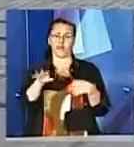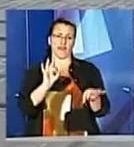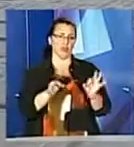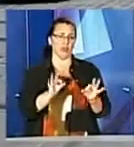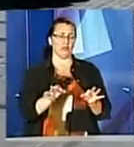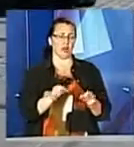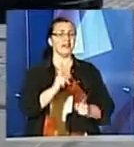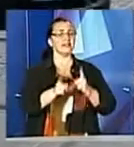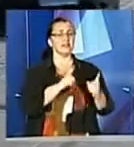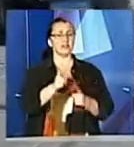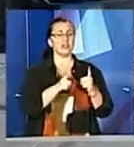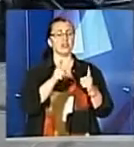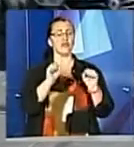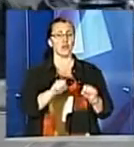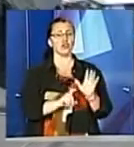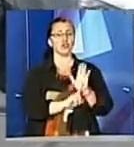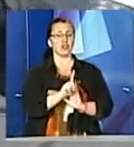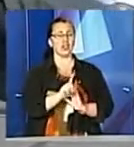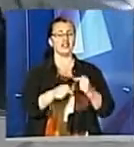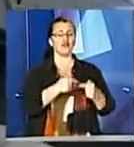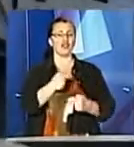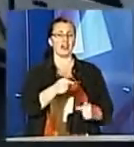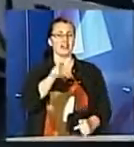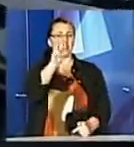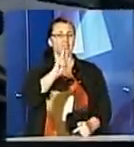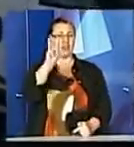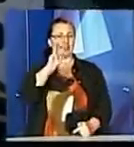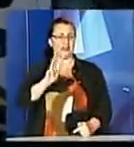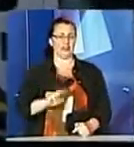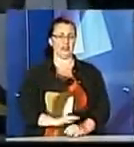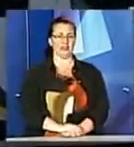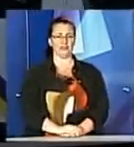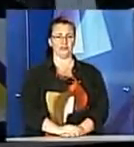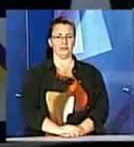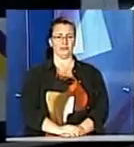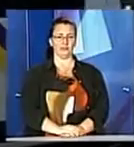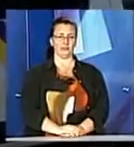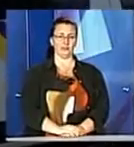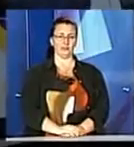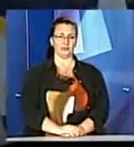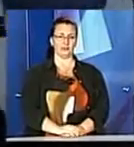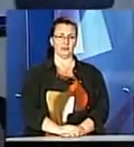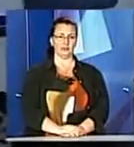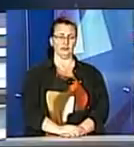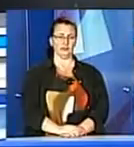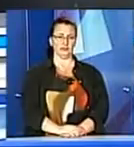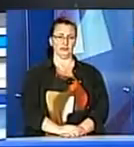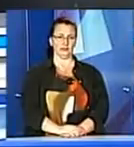їдуть. Зміни можуть вступити в дію за 2-3 місяці. Оксана Шевирюк, Анатолій Лопаченко, новини.